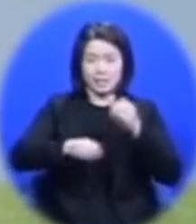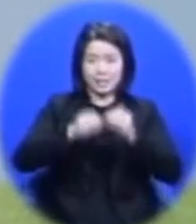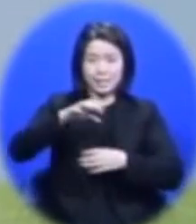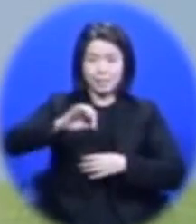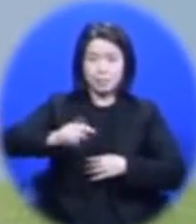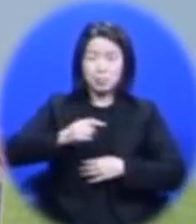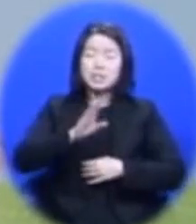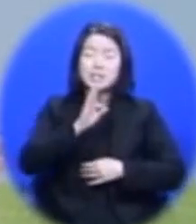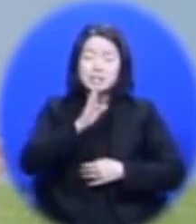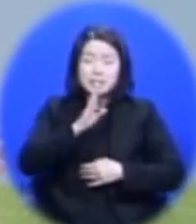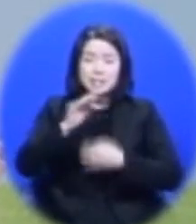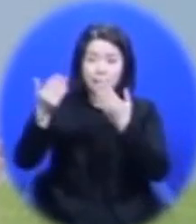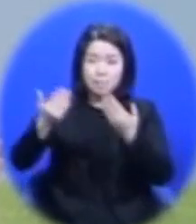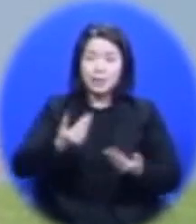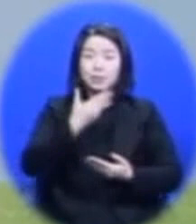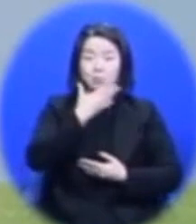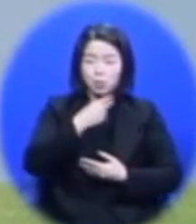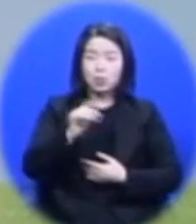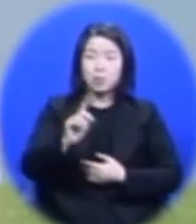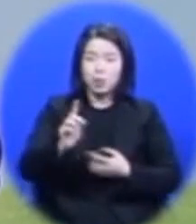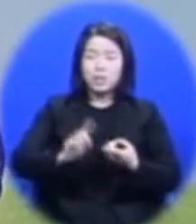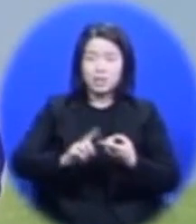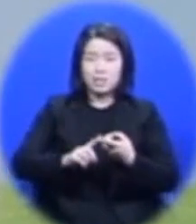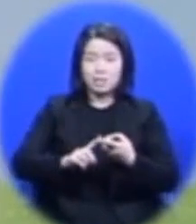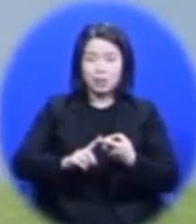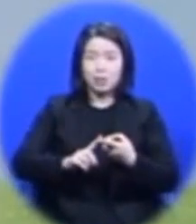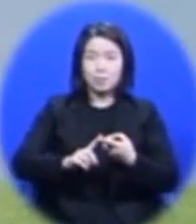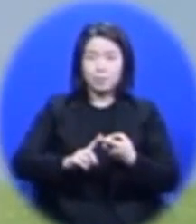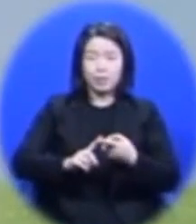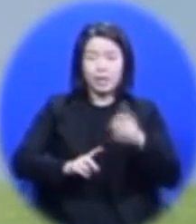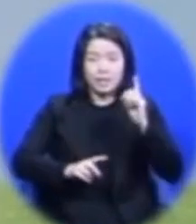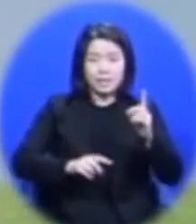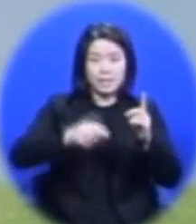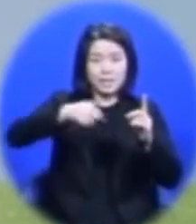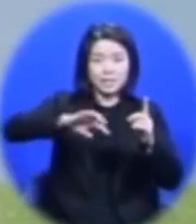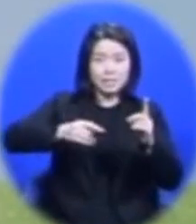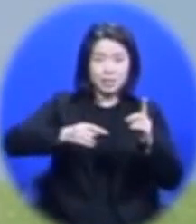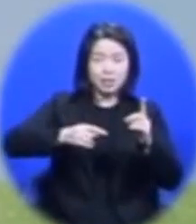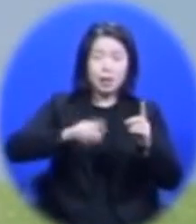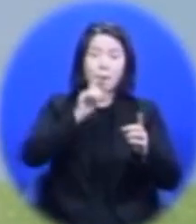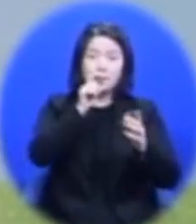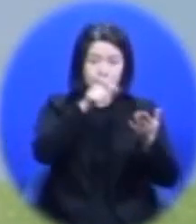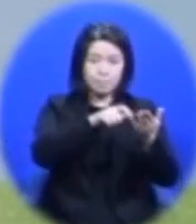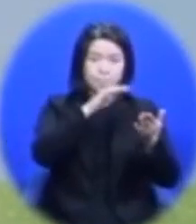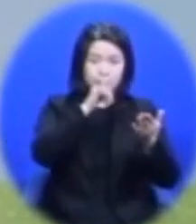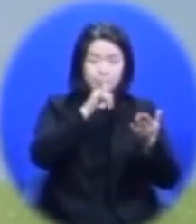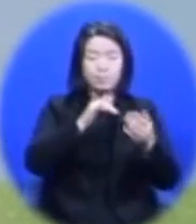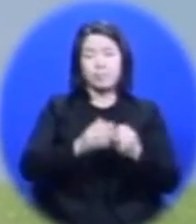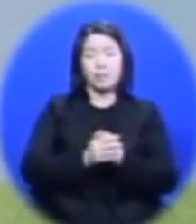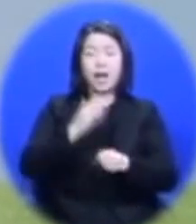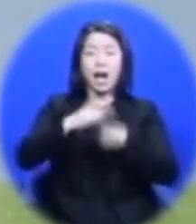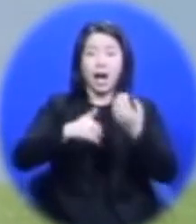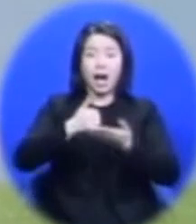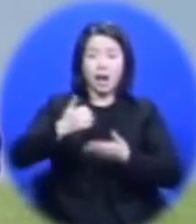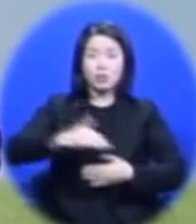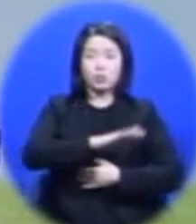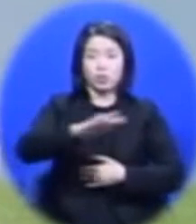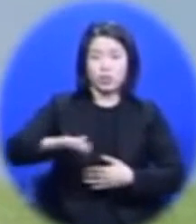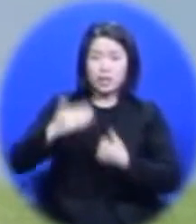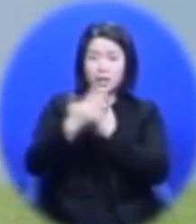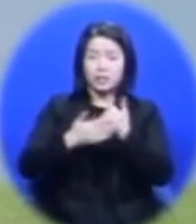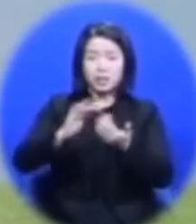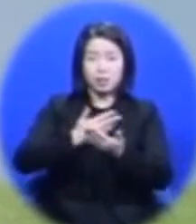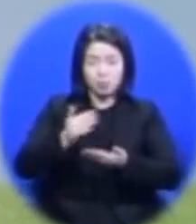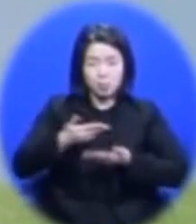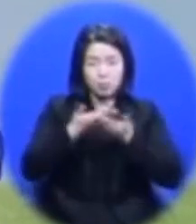받은 진짜 복이 무엇인지를 시편 기자가 1절에서 그가 말을 합니다. 하나님 우리에게 은혜를 베풀어